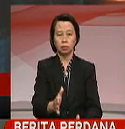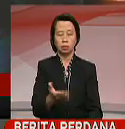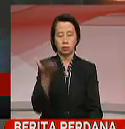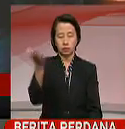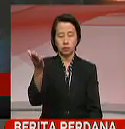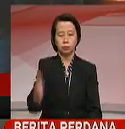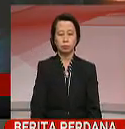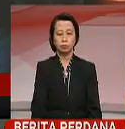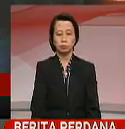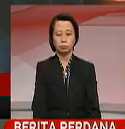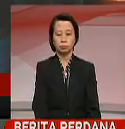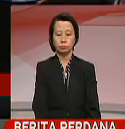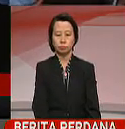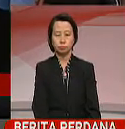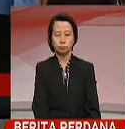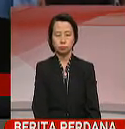Razali.